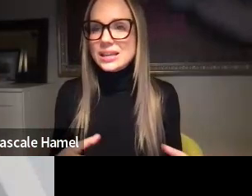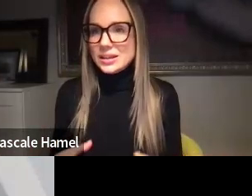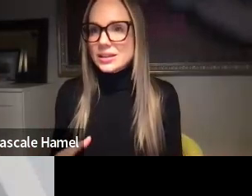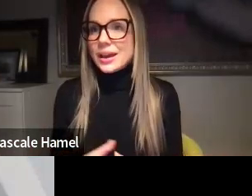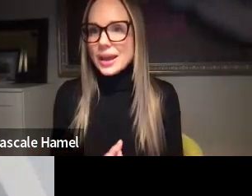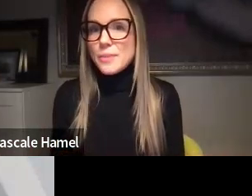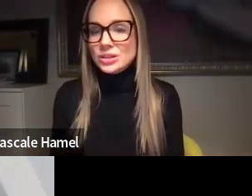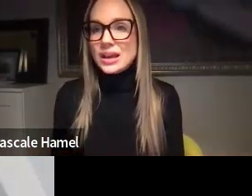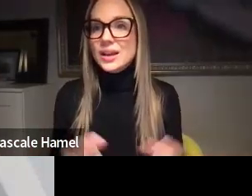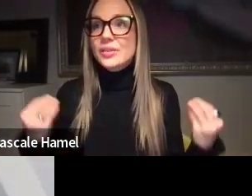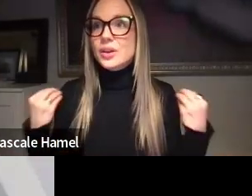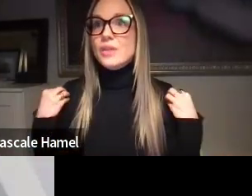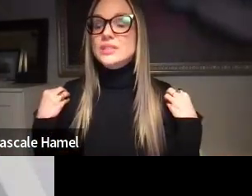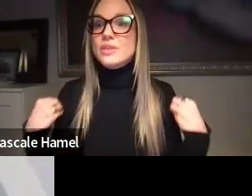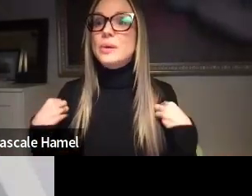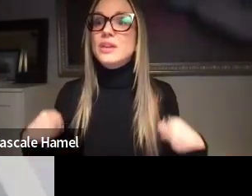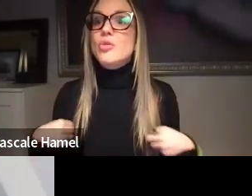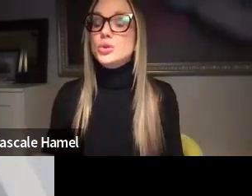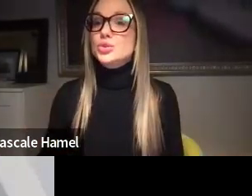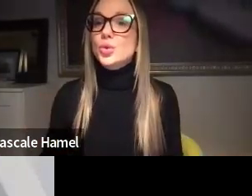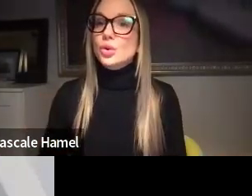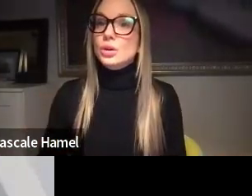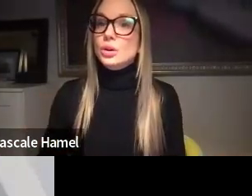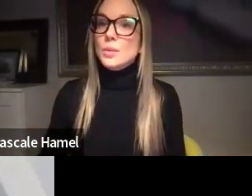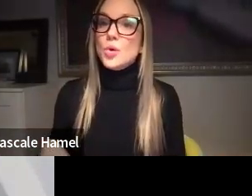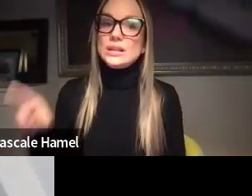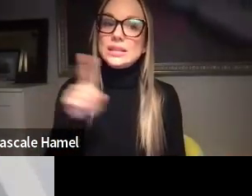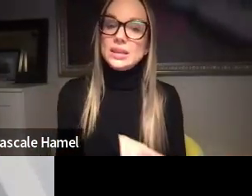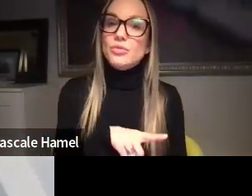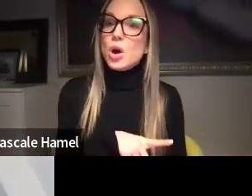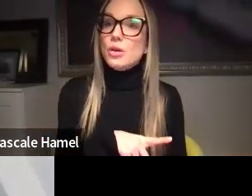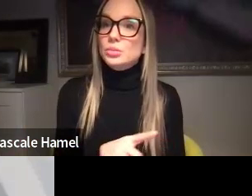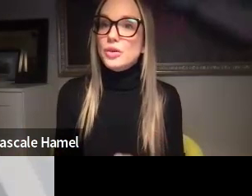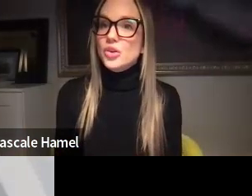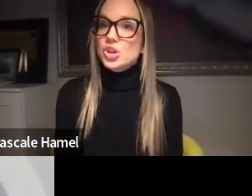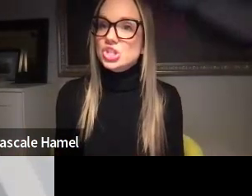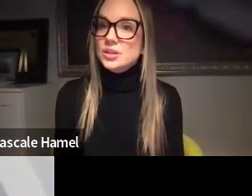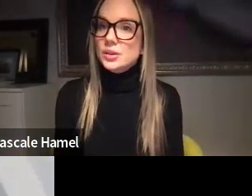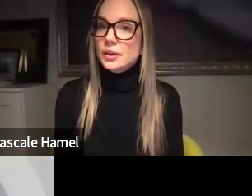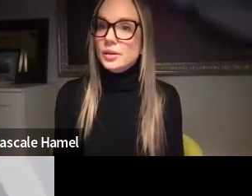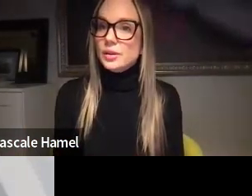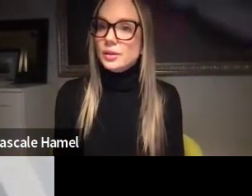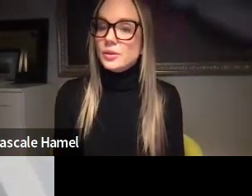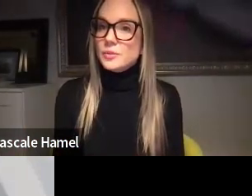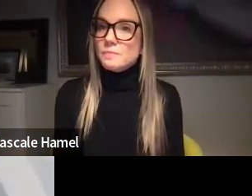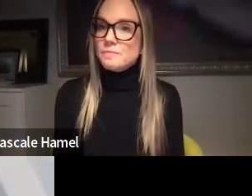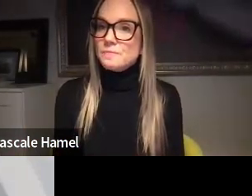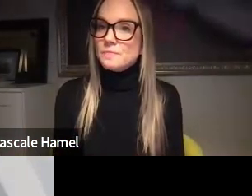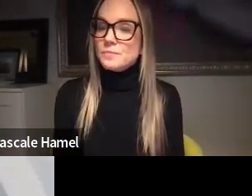Donc, c'est important quand vous avez pris vos mesures, OK, pour essayer de voir votre morphologie.